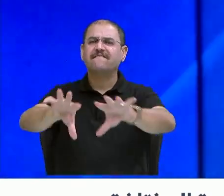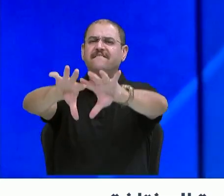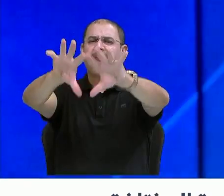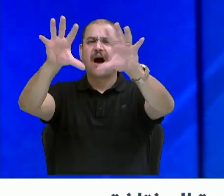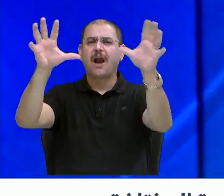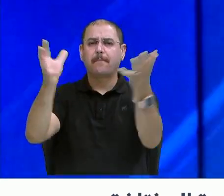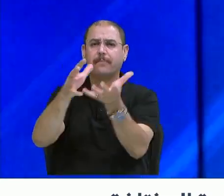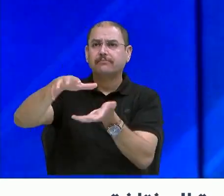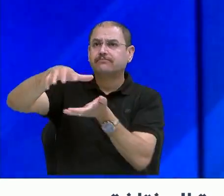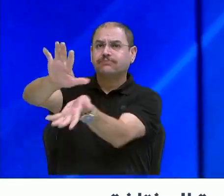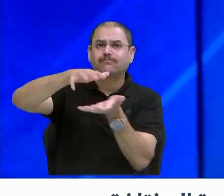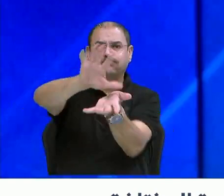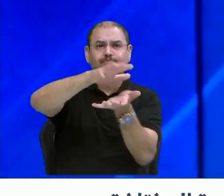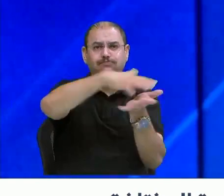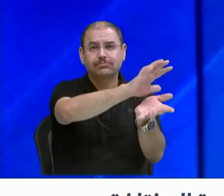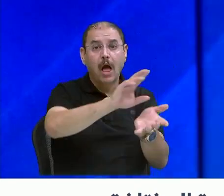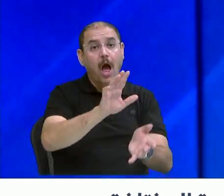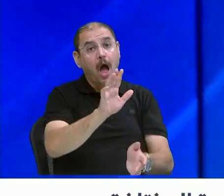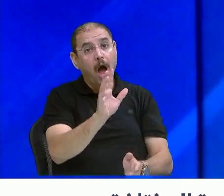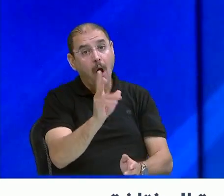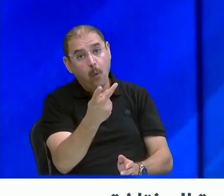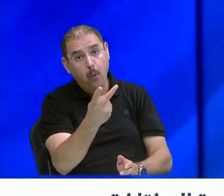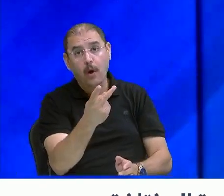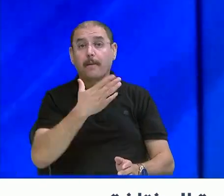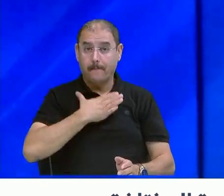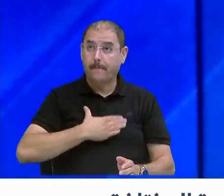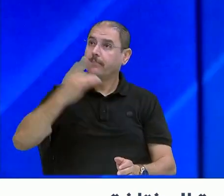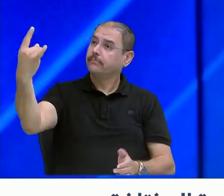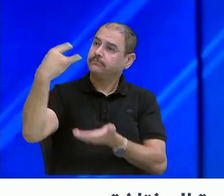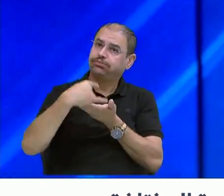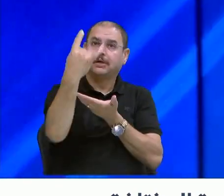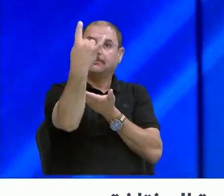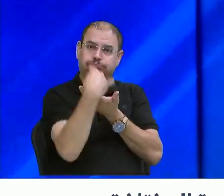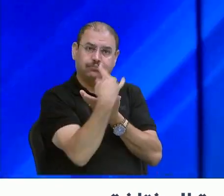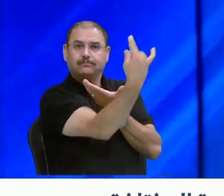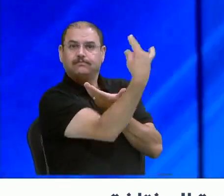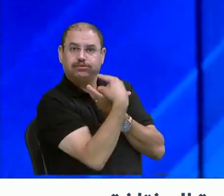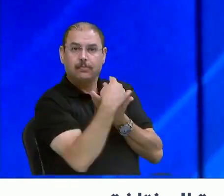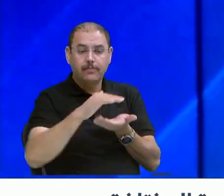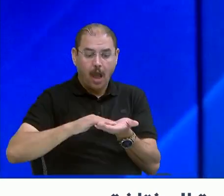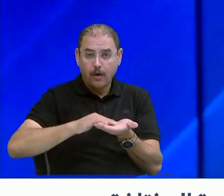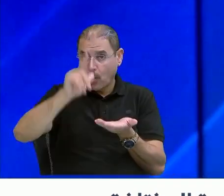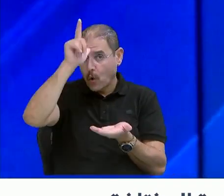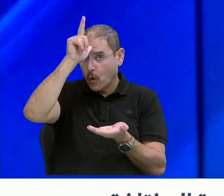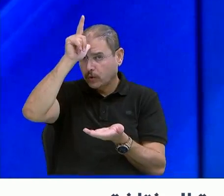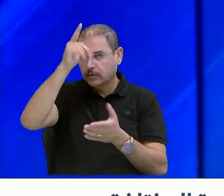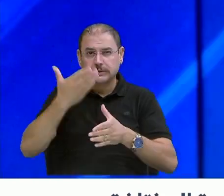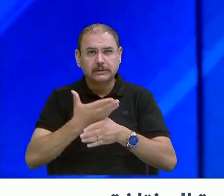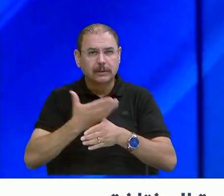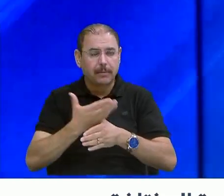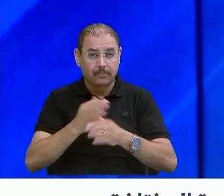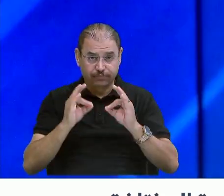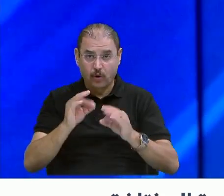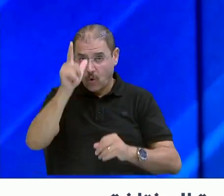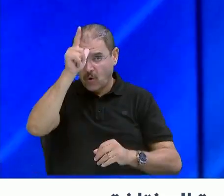وذلك لتنشيط حركه السياحه التي تاثرت كثيرا بتداعيات العدوان الاسرائيلي على قطاع غزه جاء ذلك خلال